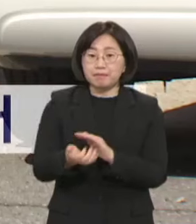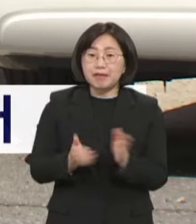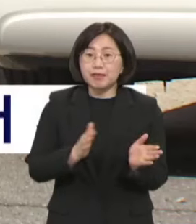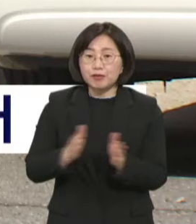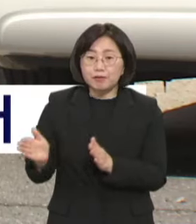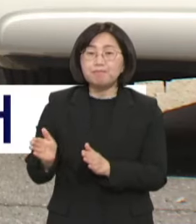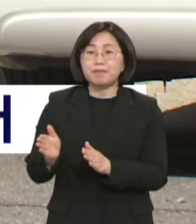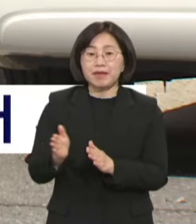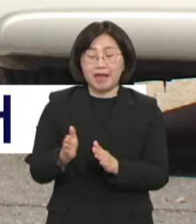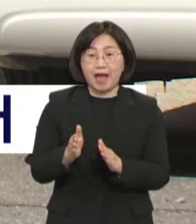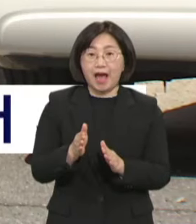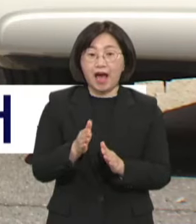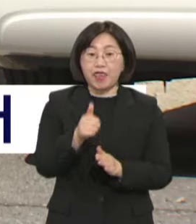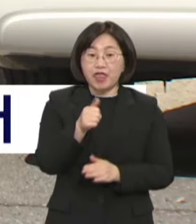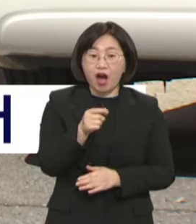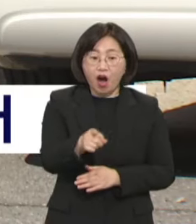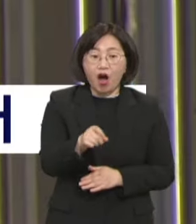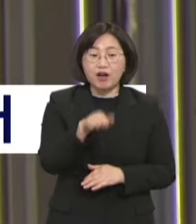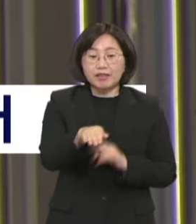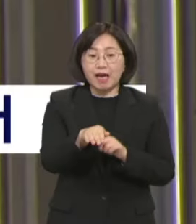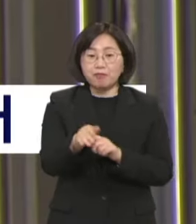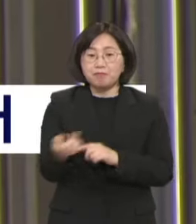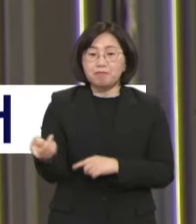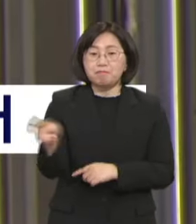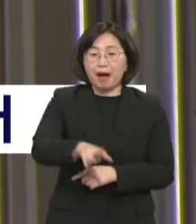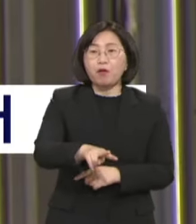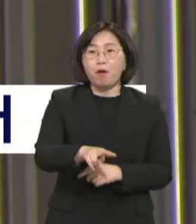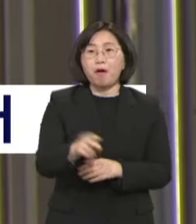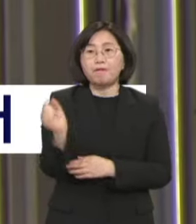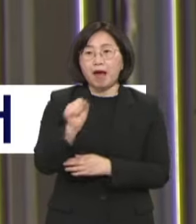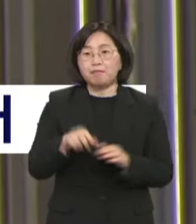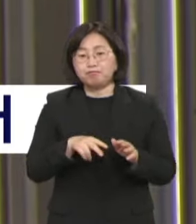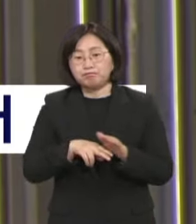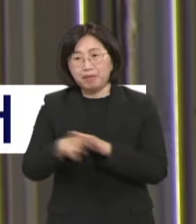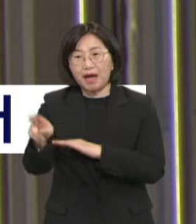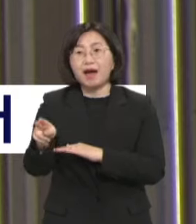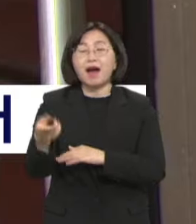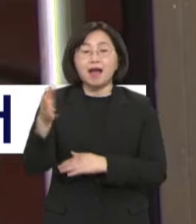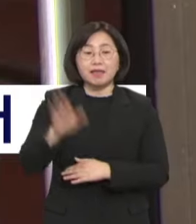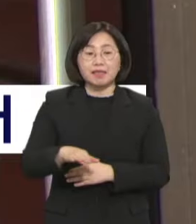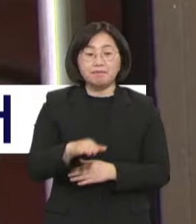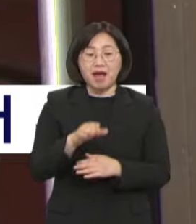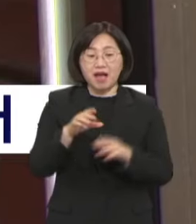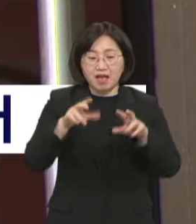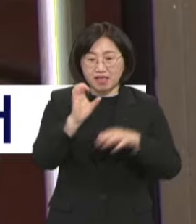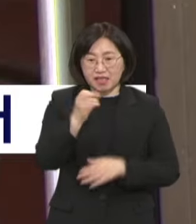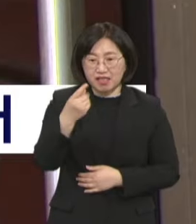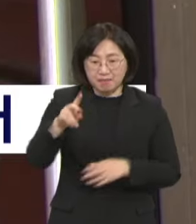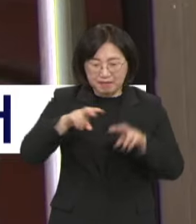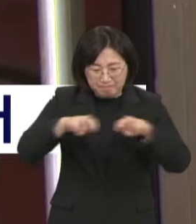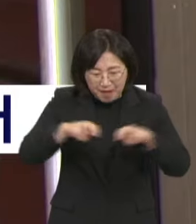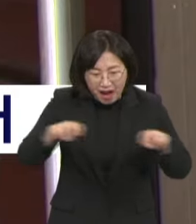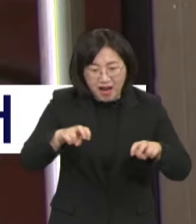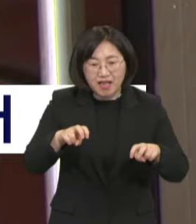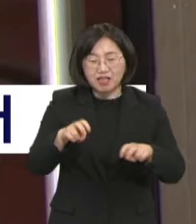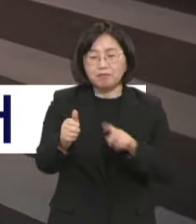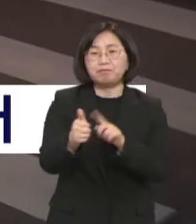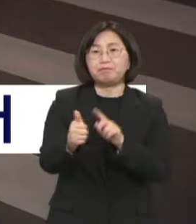준비한 렌터카로 갈아탔지만 CCTV 분석 등을 통해 금방 용의자가 특정됐고 전국에 수배령이